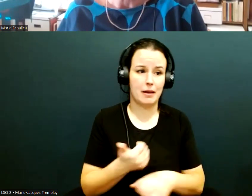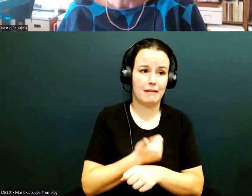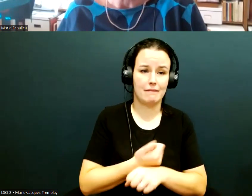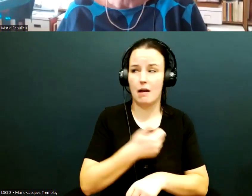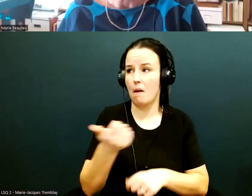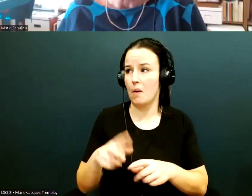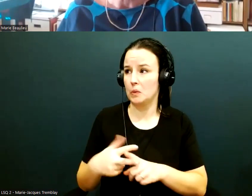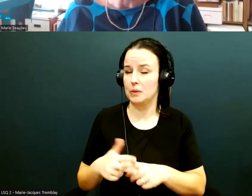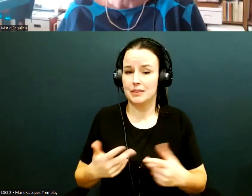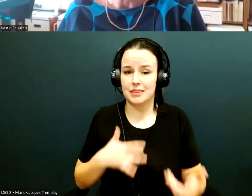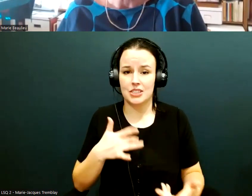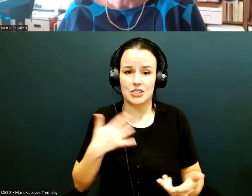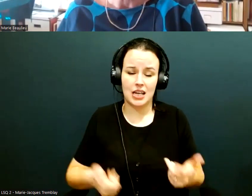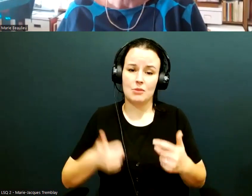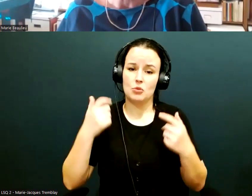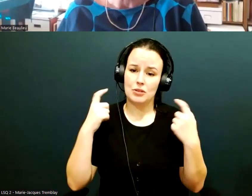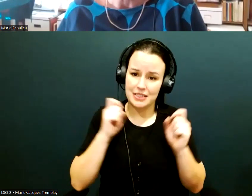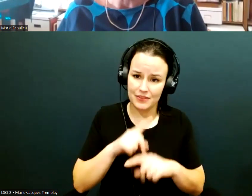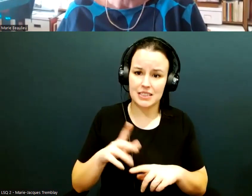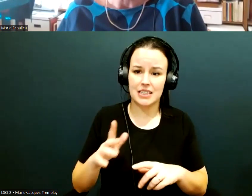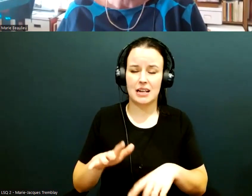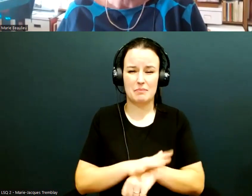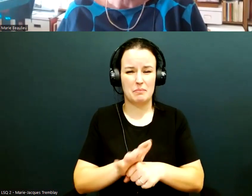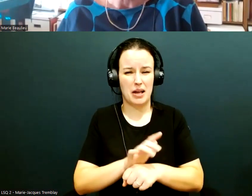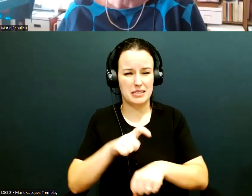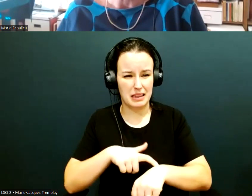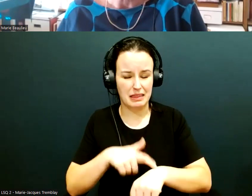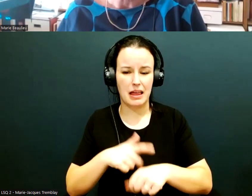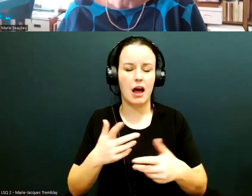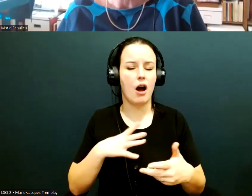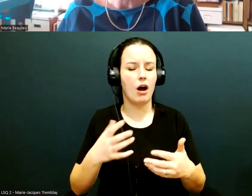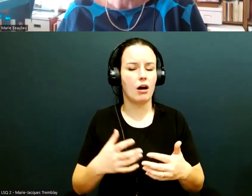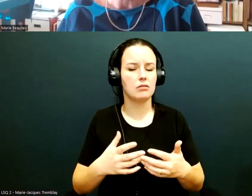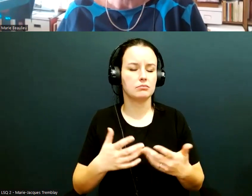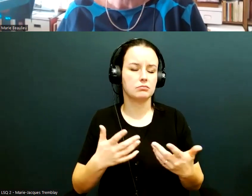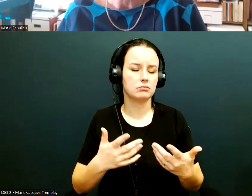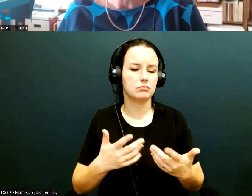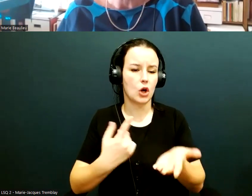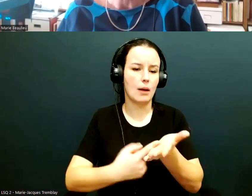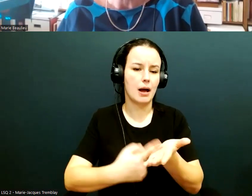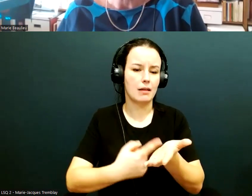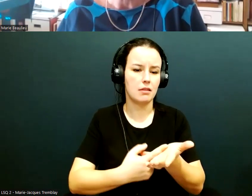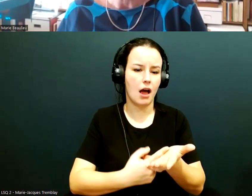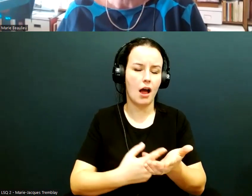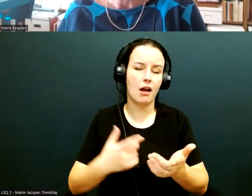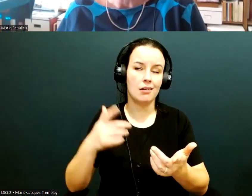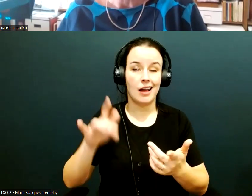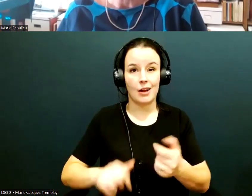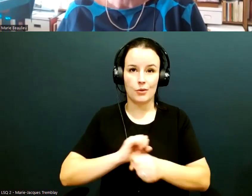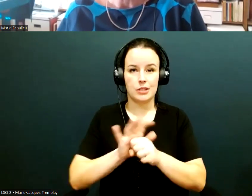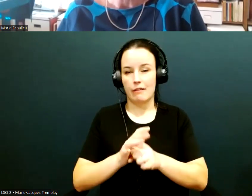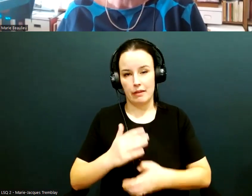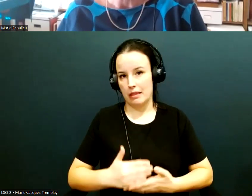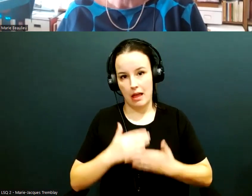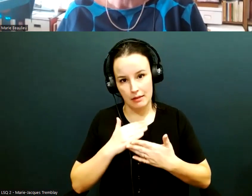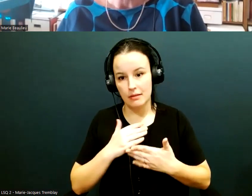outil, c'est un peu plus demandant. J'ai pas beaucoup de temps pour ça. Donc, on l'a vu quand même que, entre autres, le contexte pandémique n'a pas aidé, mais